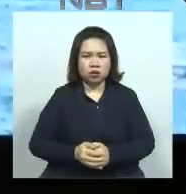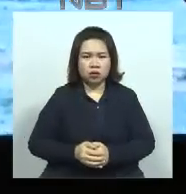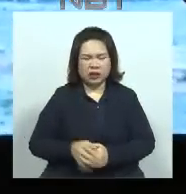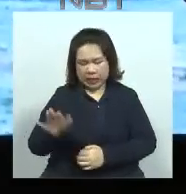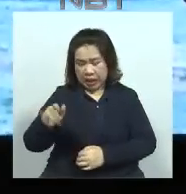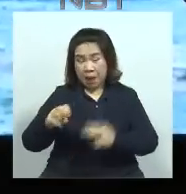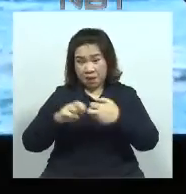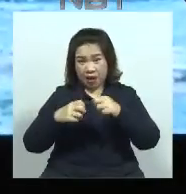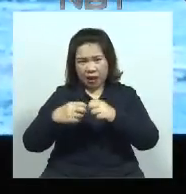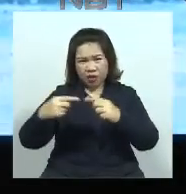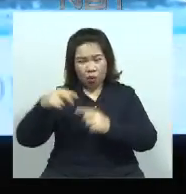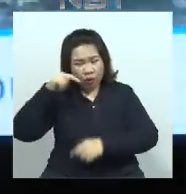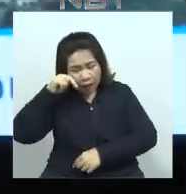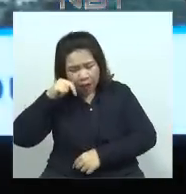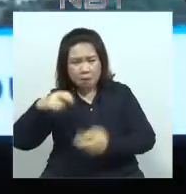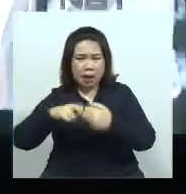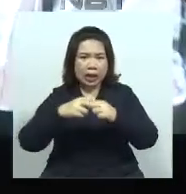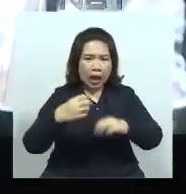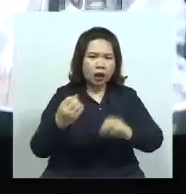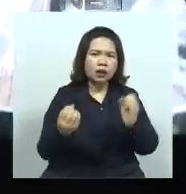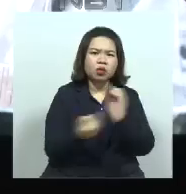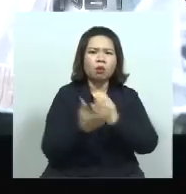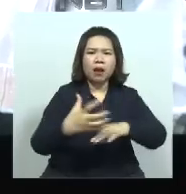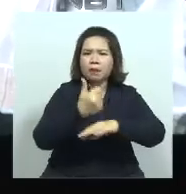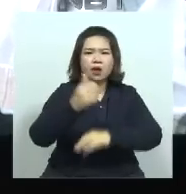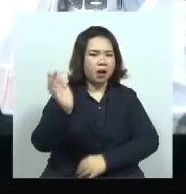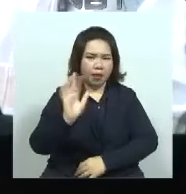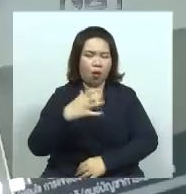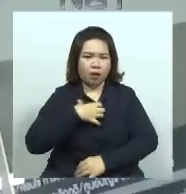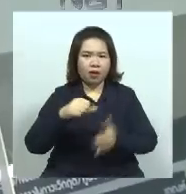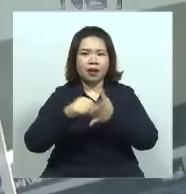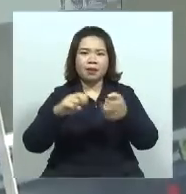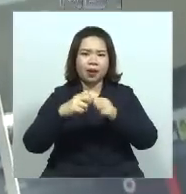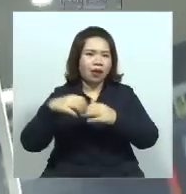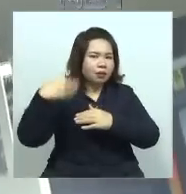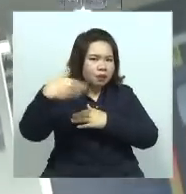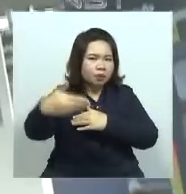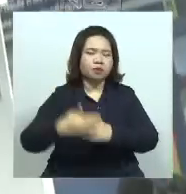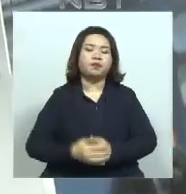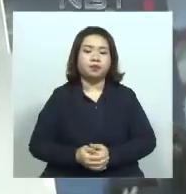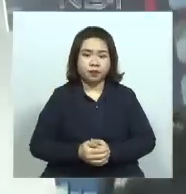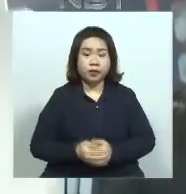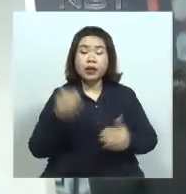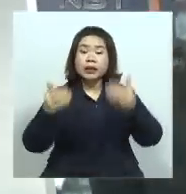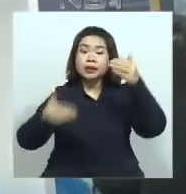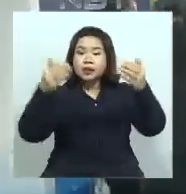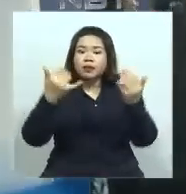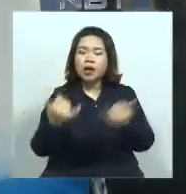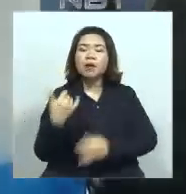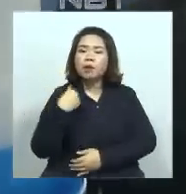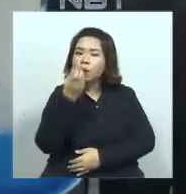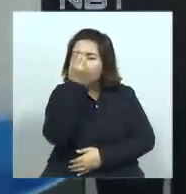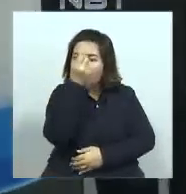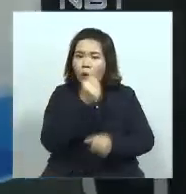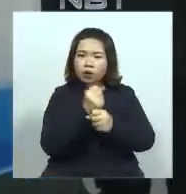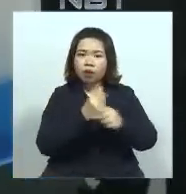ไปเป็นประเด็นทางการเมืองเพื่อให้การแก้ไขปัญหาสามารถเดินหน้าต่อไปได้นอกจากนี้ครับภายในงานนั้นมีการจำลองและก็สาธิตการป